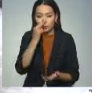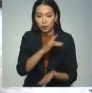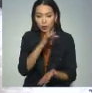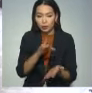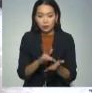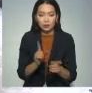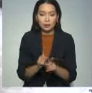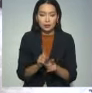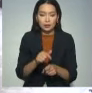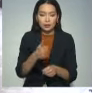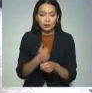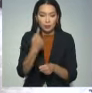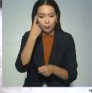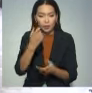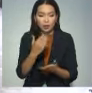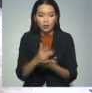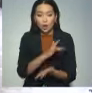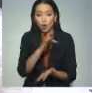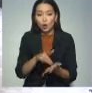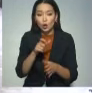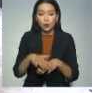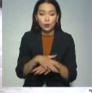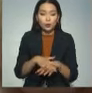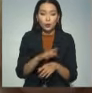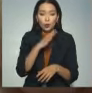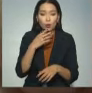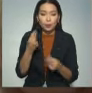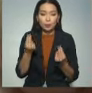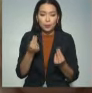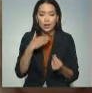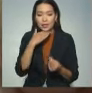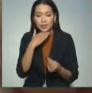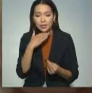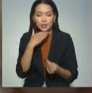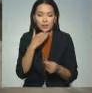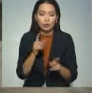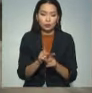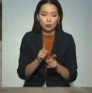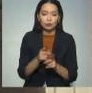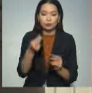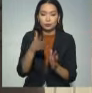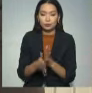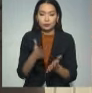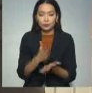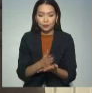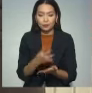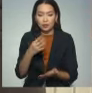бойынша департаментінің дерегі. Мегаполис тұрғындары ең көп қаражатты ет пен ет өнімдеріне жұмсаған. Отбасы